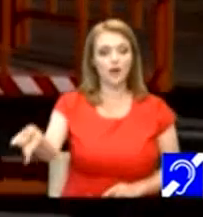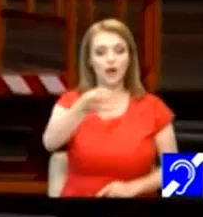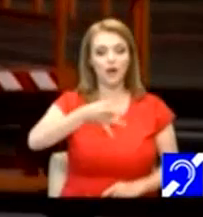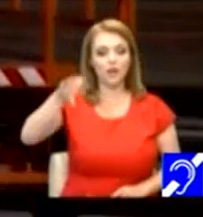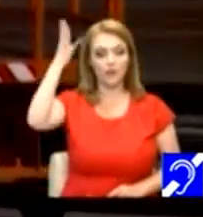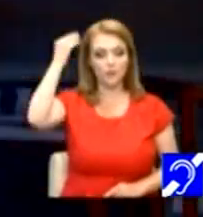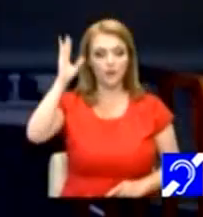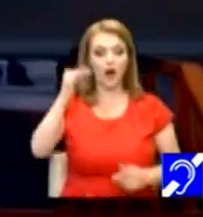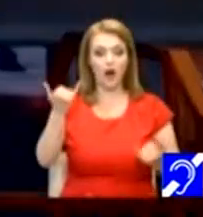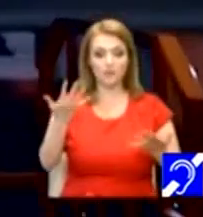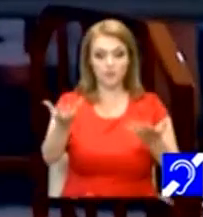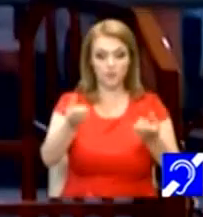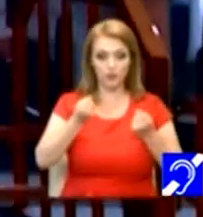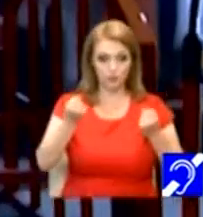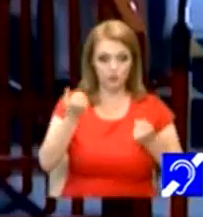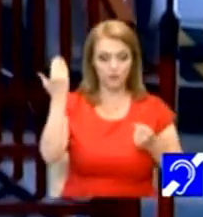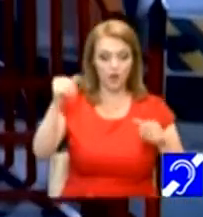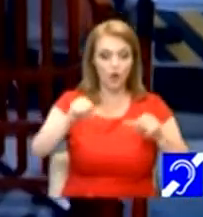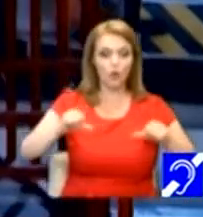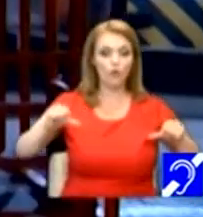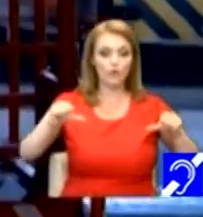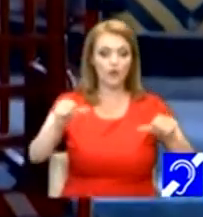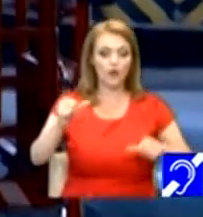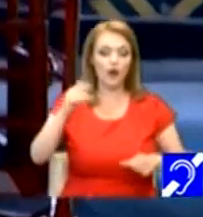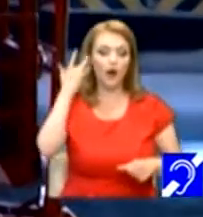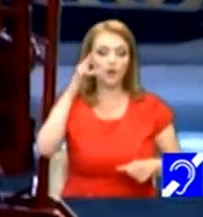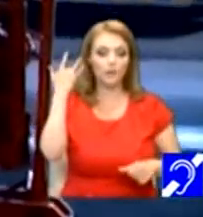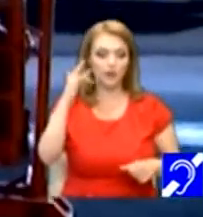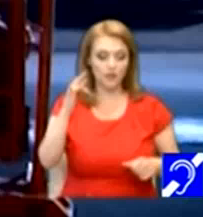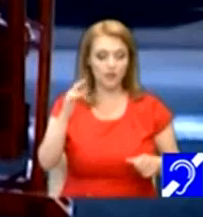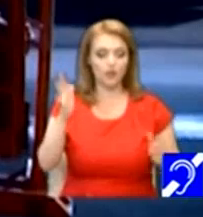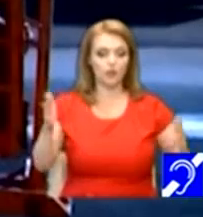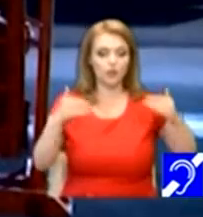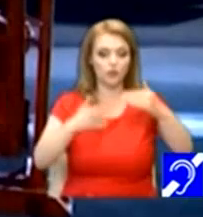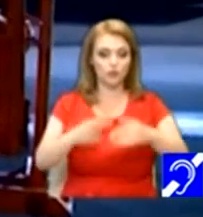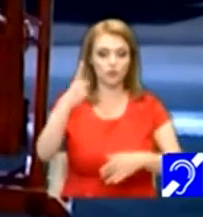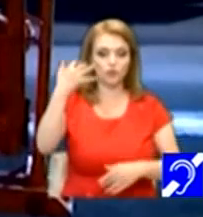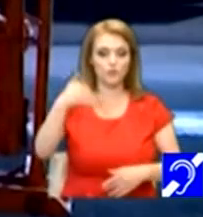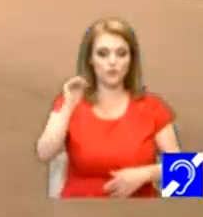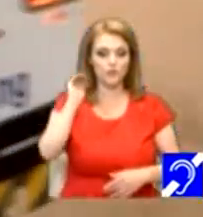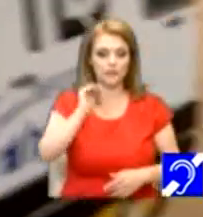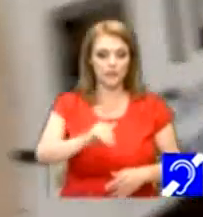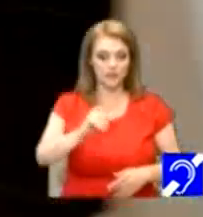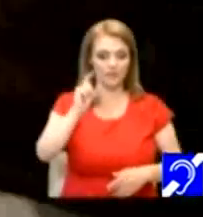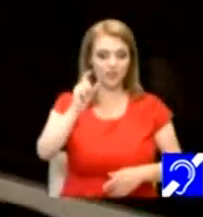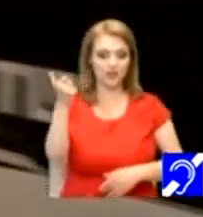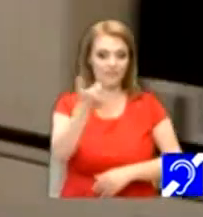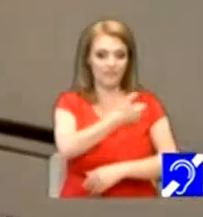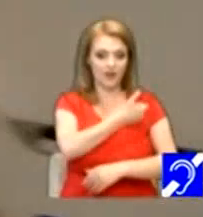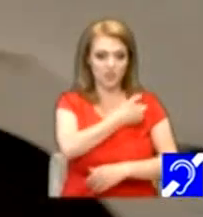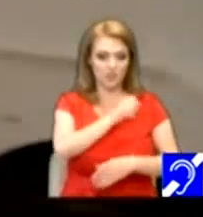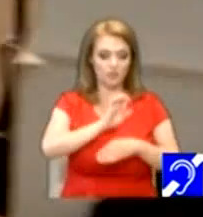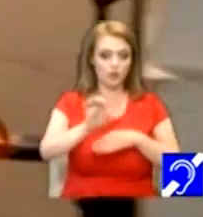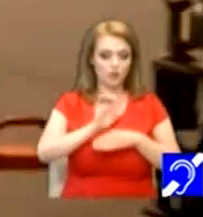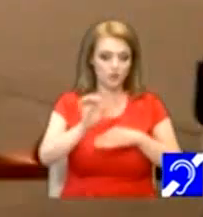Republica Moldova va primi astăzi din partea guvernului american un lot de 150.000 de doze de vaccin anticovid produs de